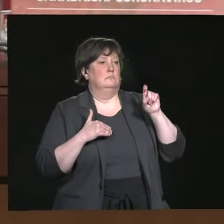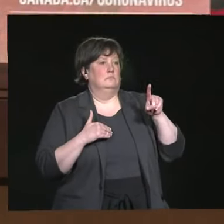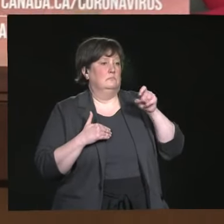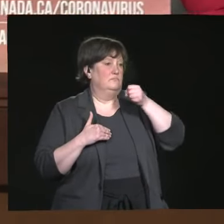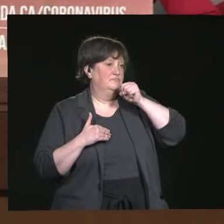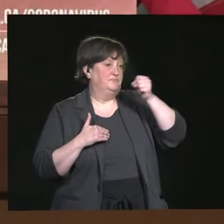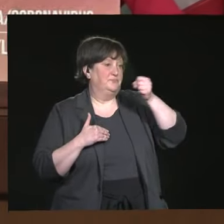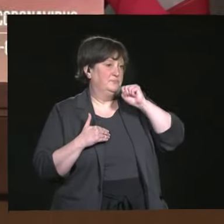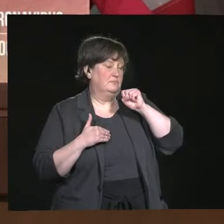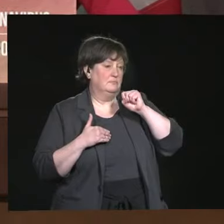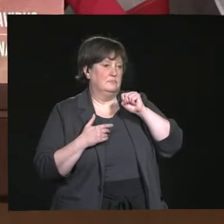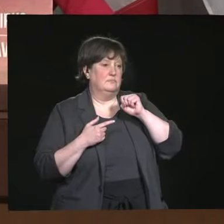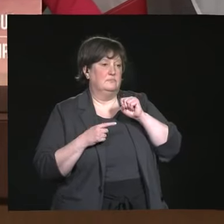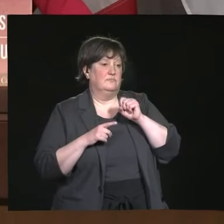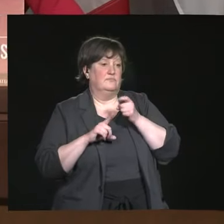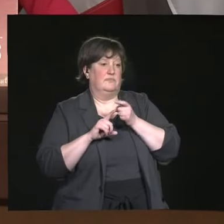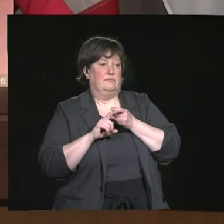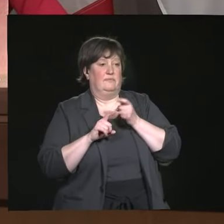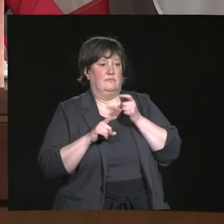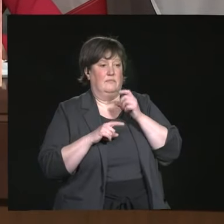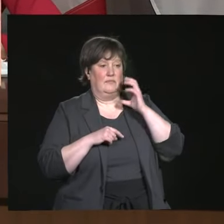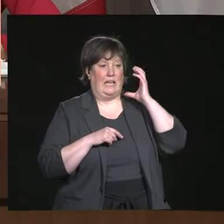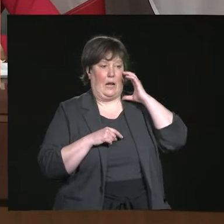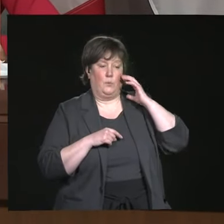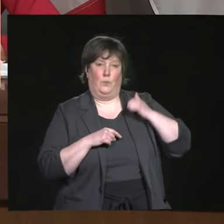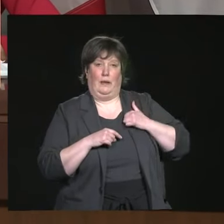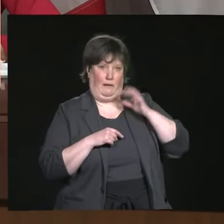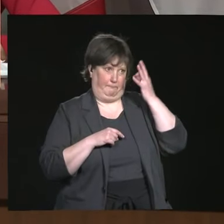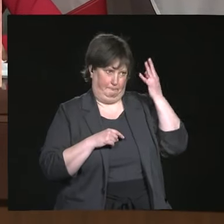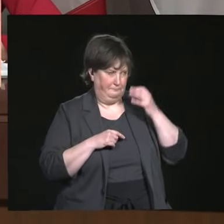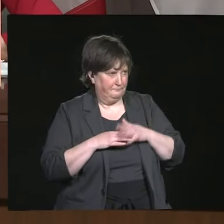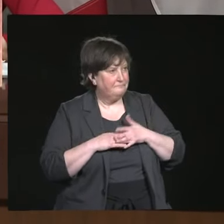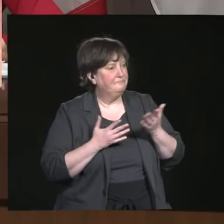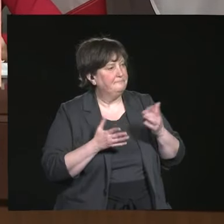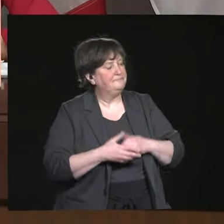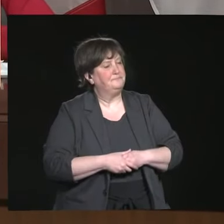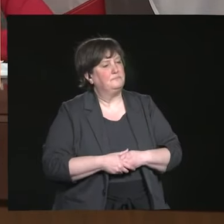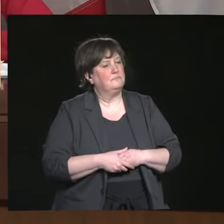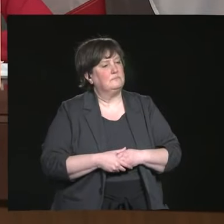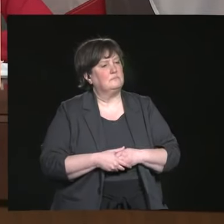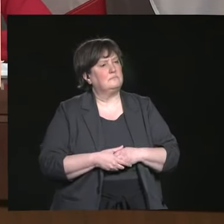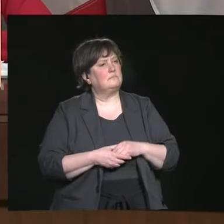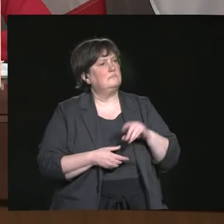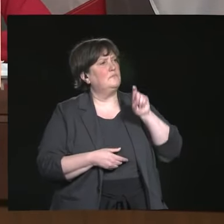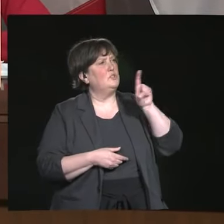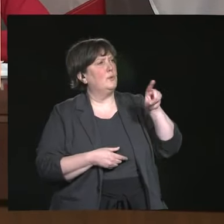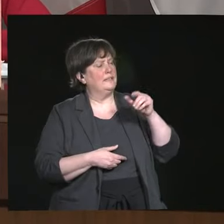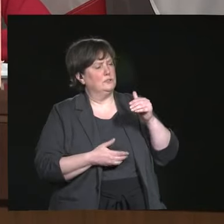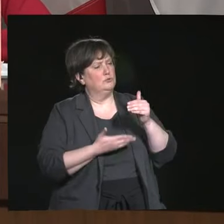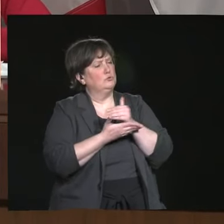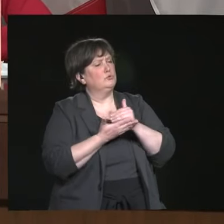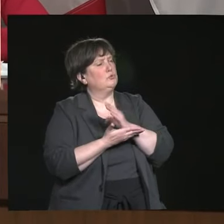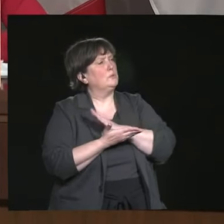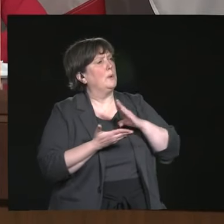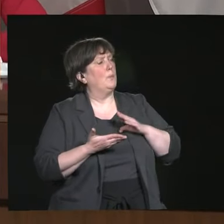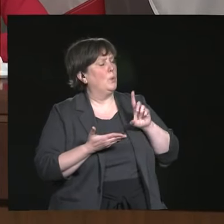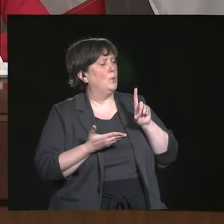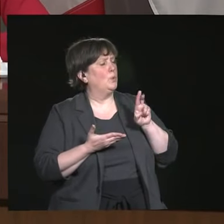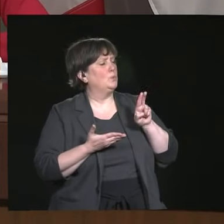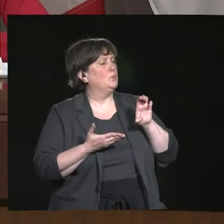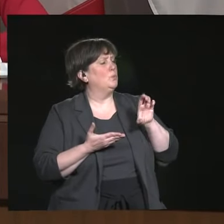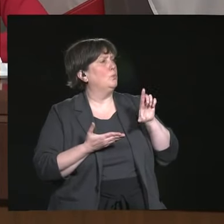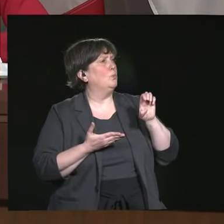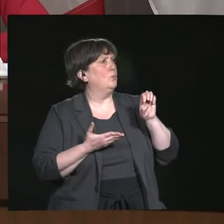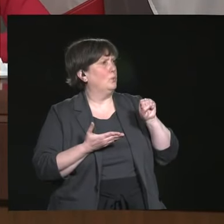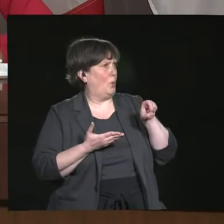ouverte. Oui, M. Duclos, juste vous entendre là-dessus. Je ne suis pas sûr si j'ai bien compris, mais